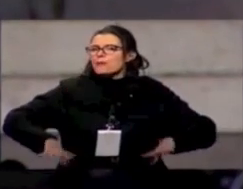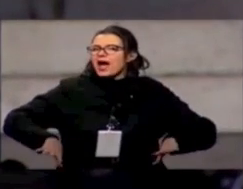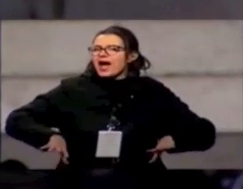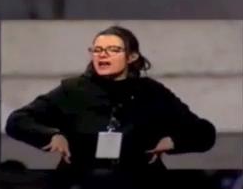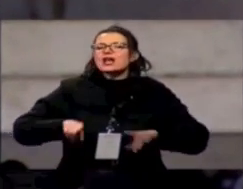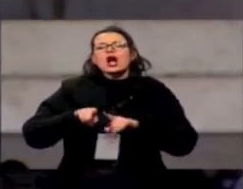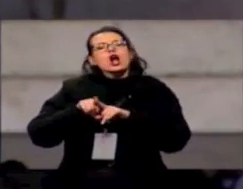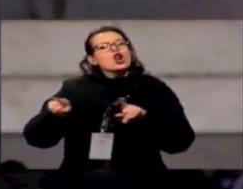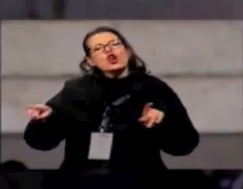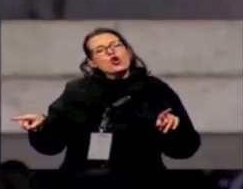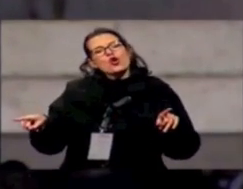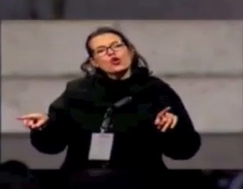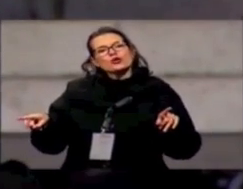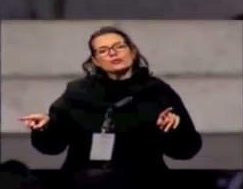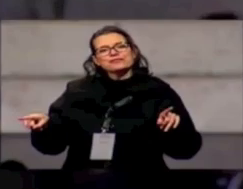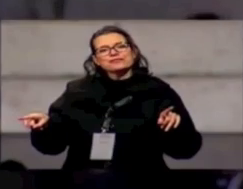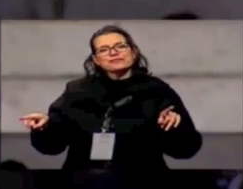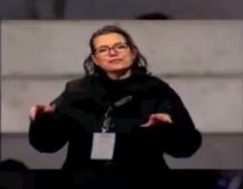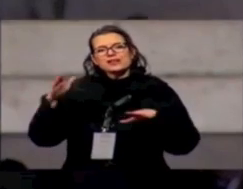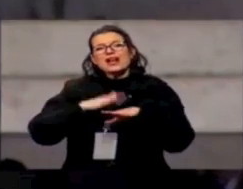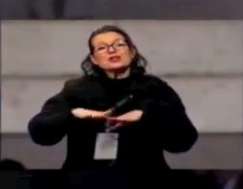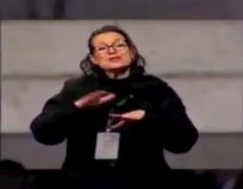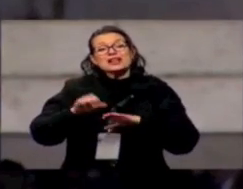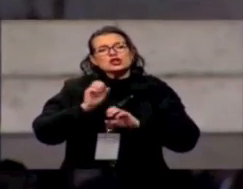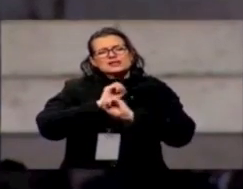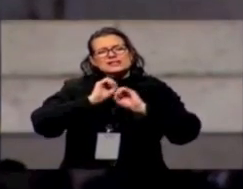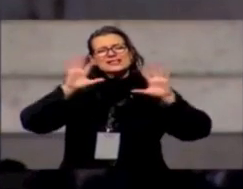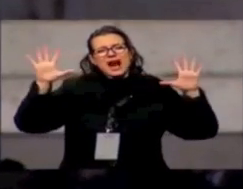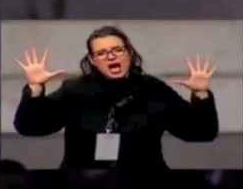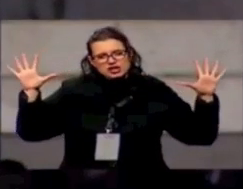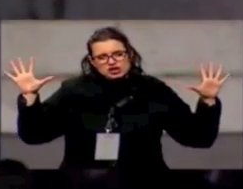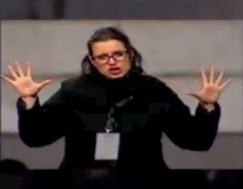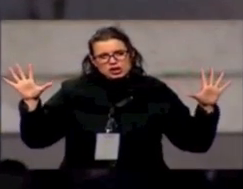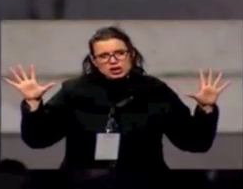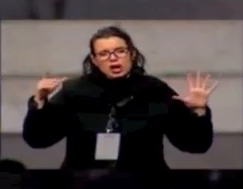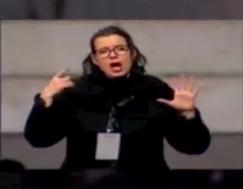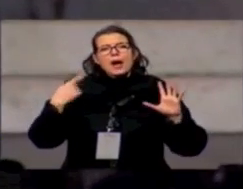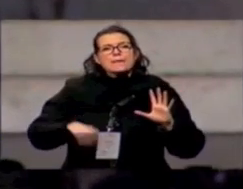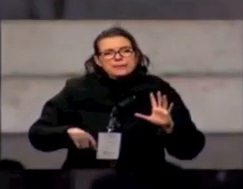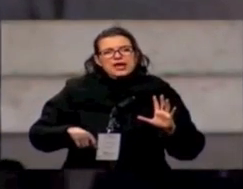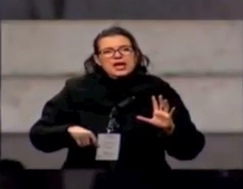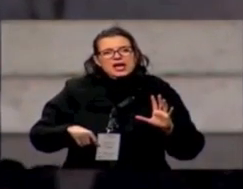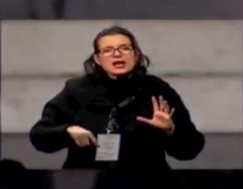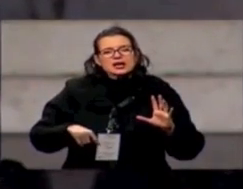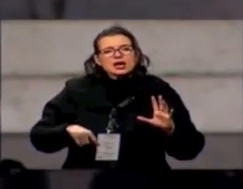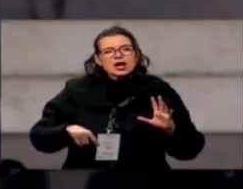scrupoli a Servirsi delle stragi per impedire che questo cambiamento